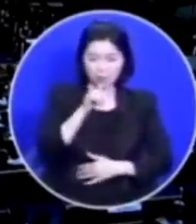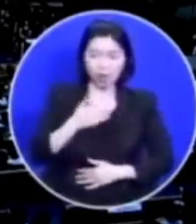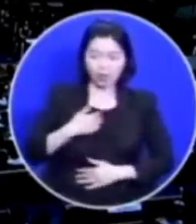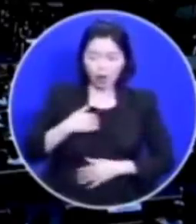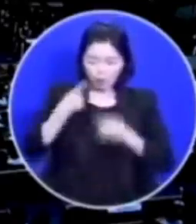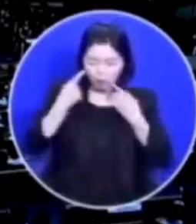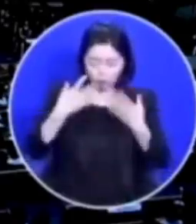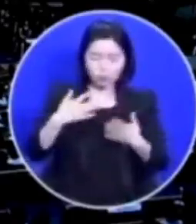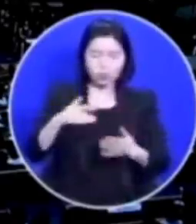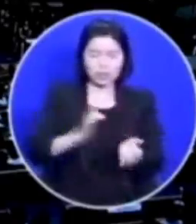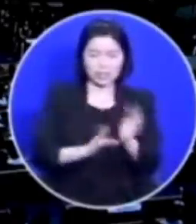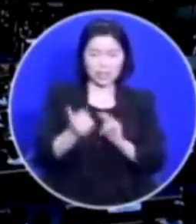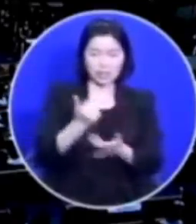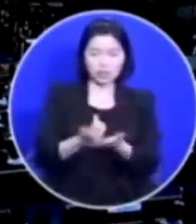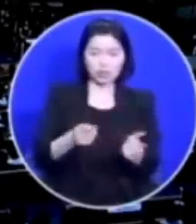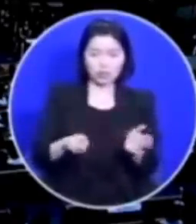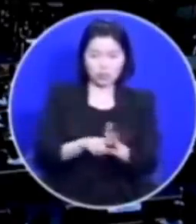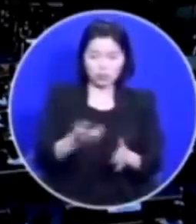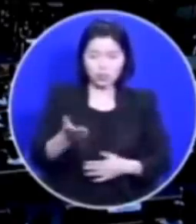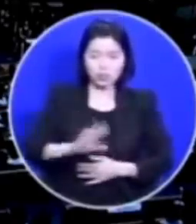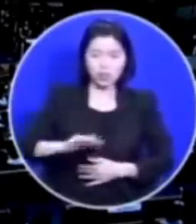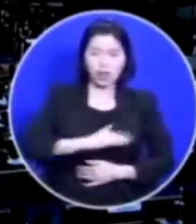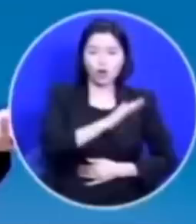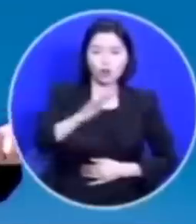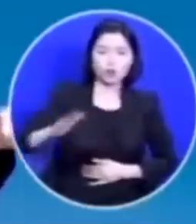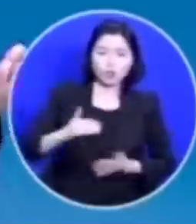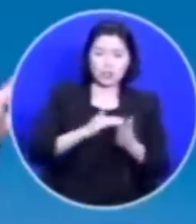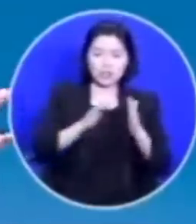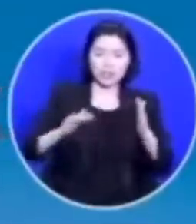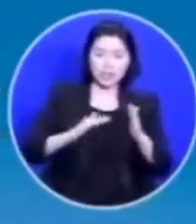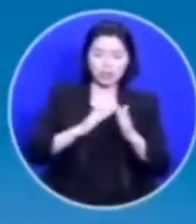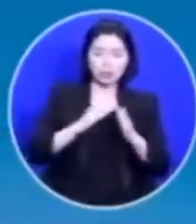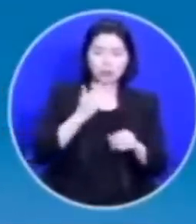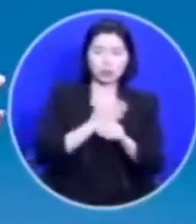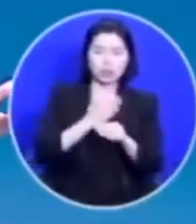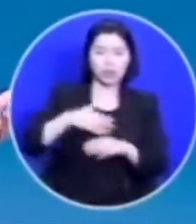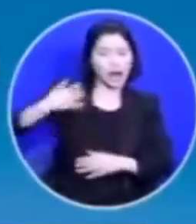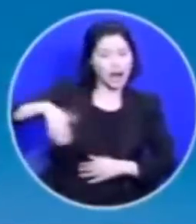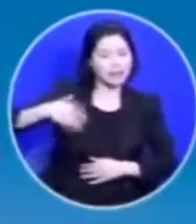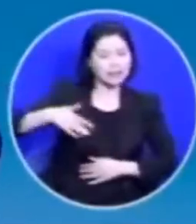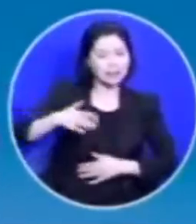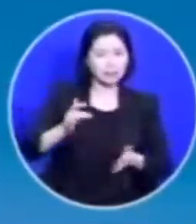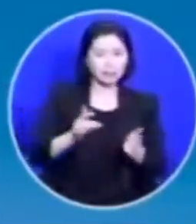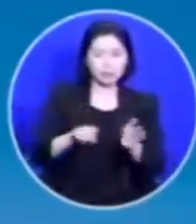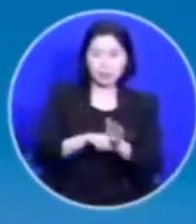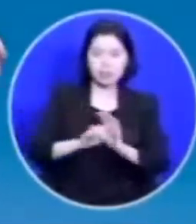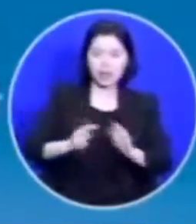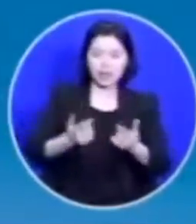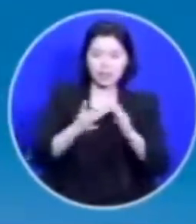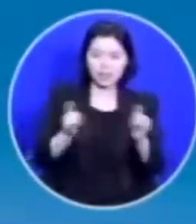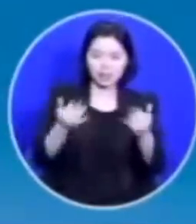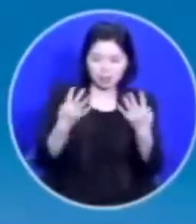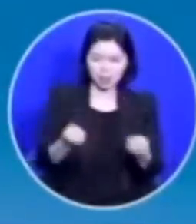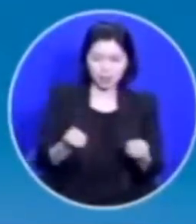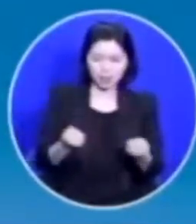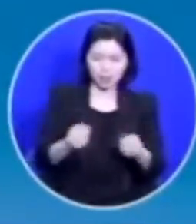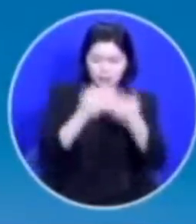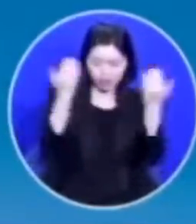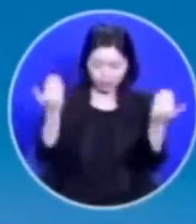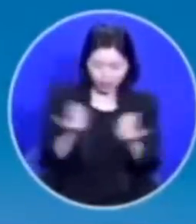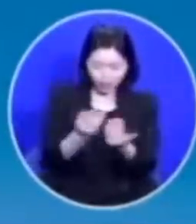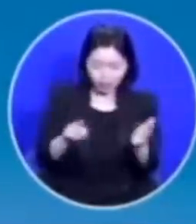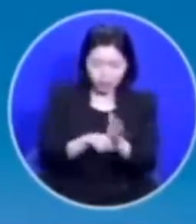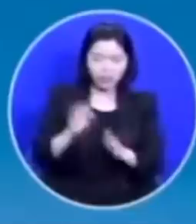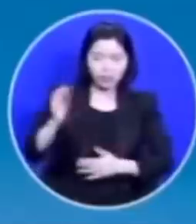있지만 우리 가족들 중에는 예수 안 믿는 사람이 많은 걸 그토록 다 예수 믿게 되기를 기도하고